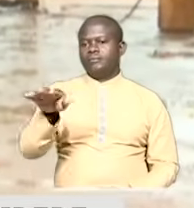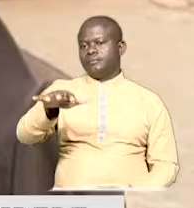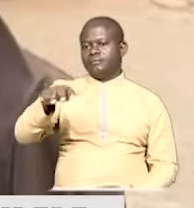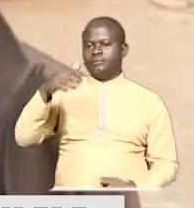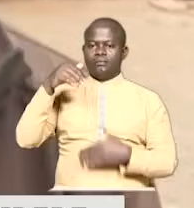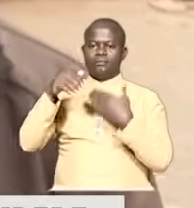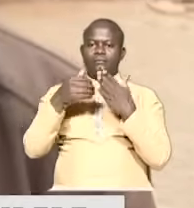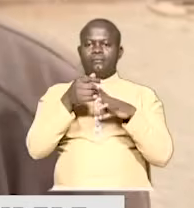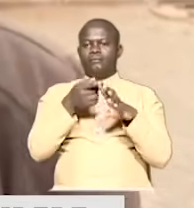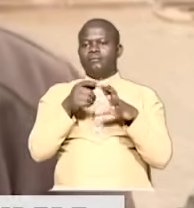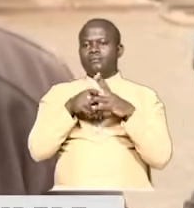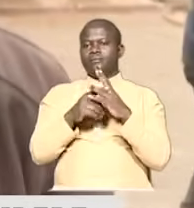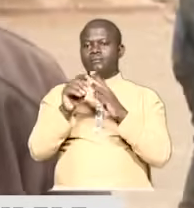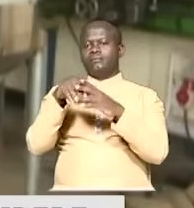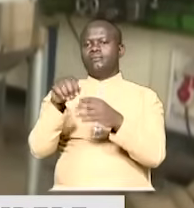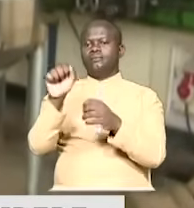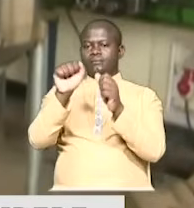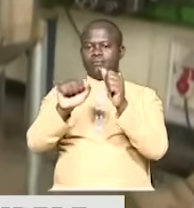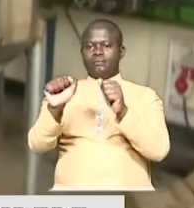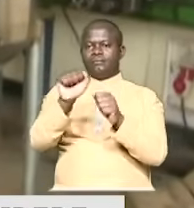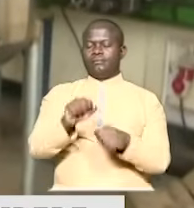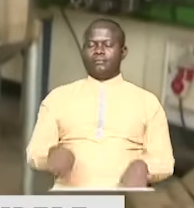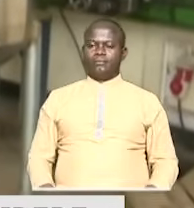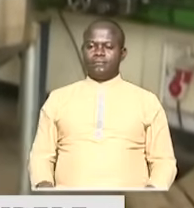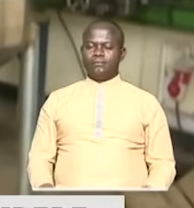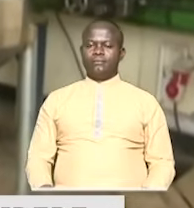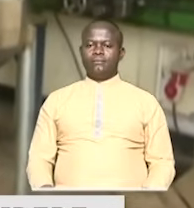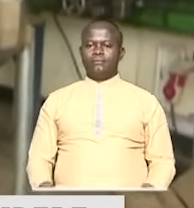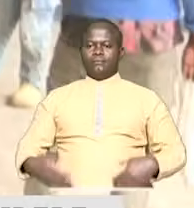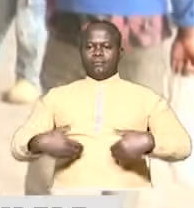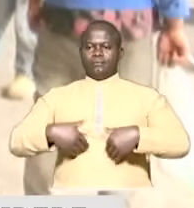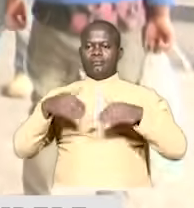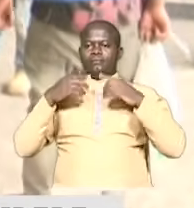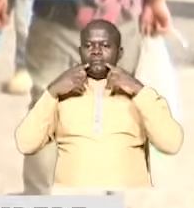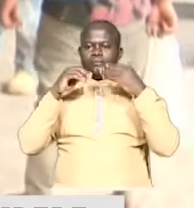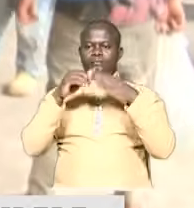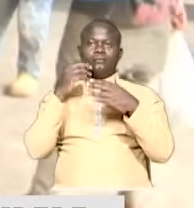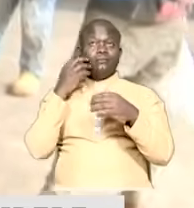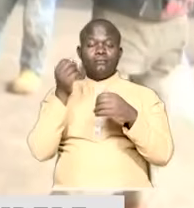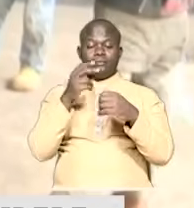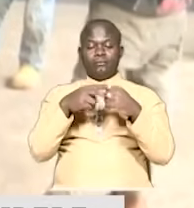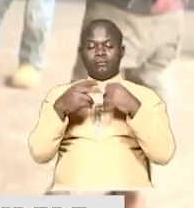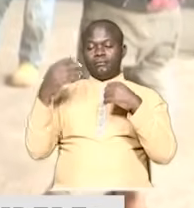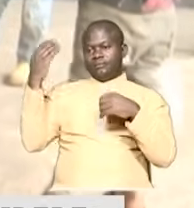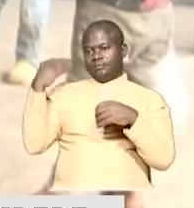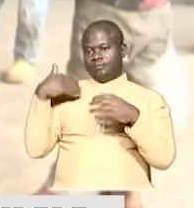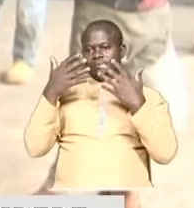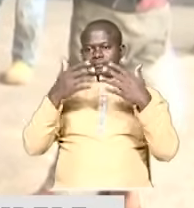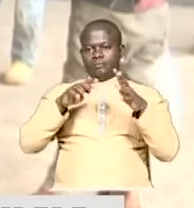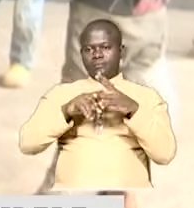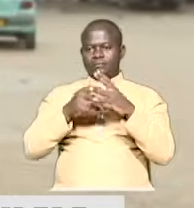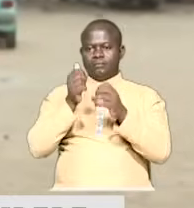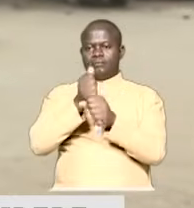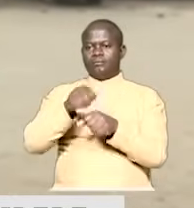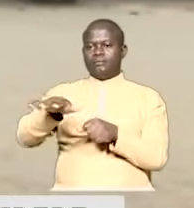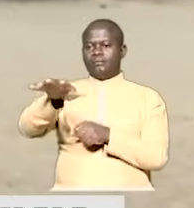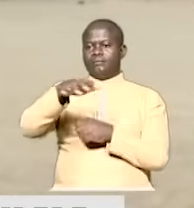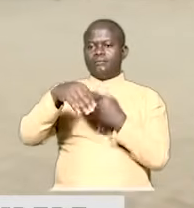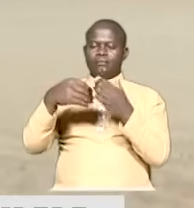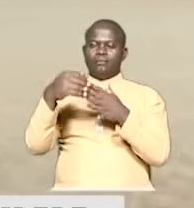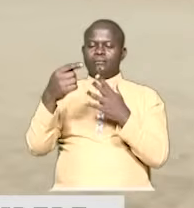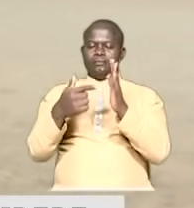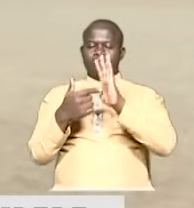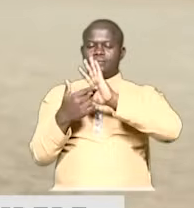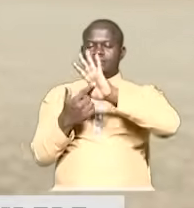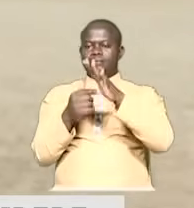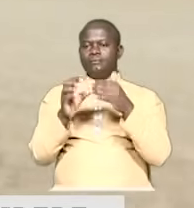ukuva mu igaraje uhita ujya mu kinamba. Urubyiruko ruvuga ko mu mezi arindwi ashize batangiye gukorera muri ako gakiriro ari